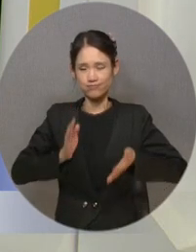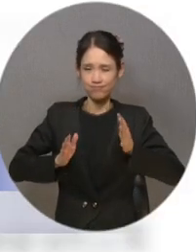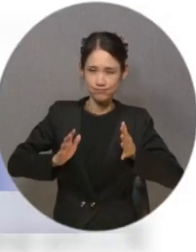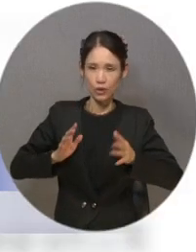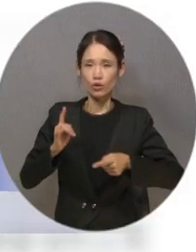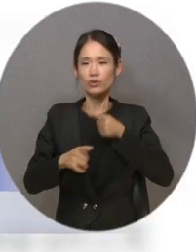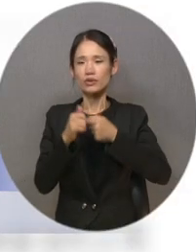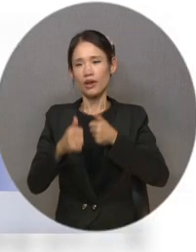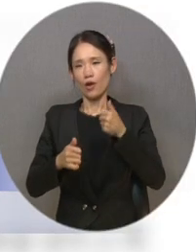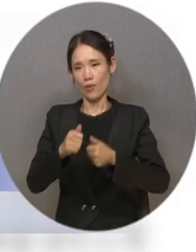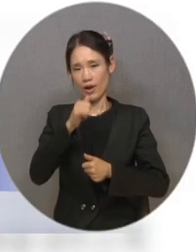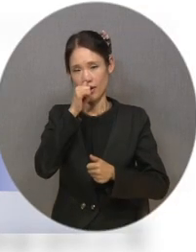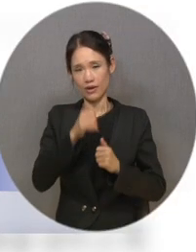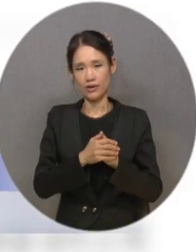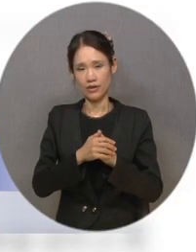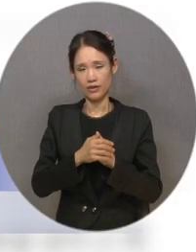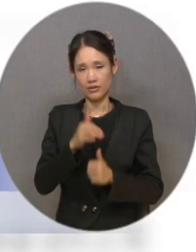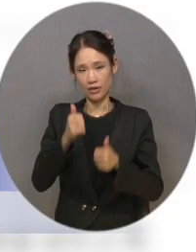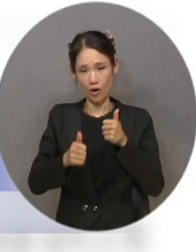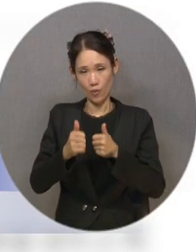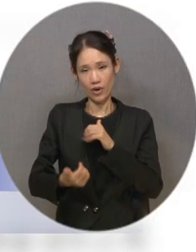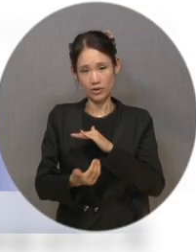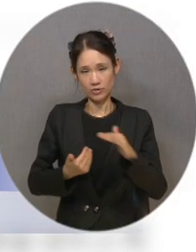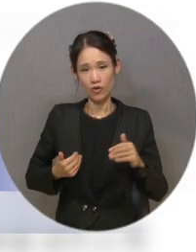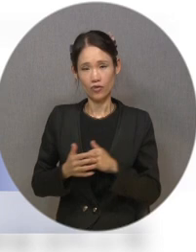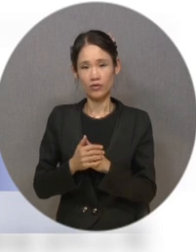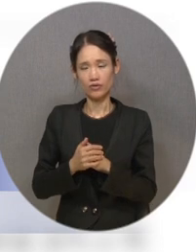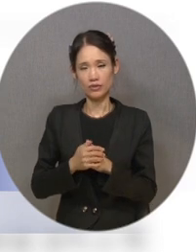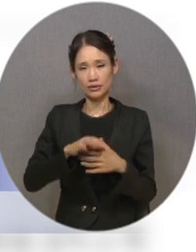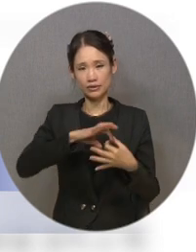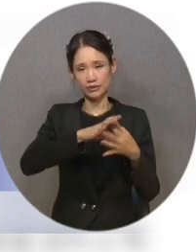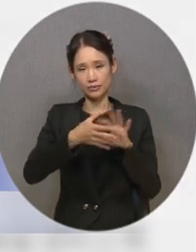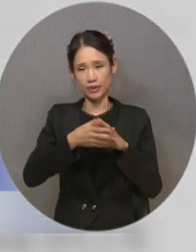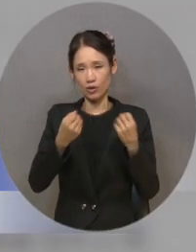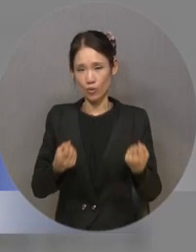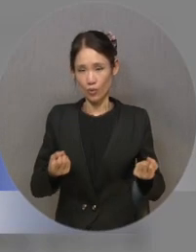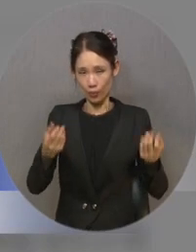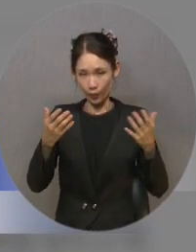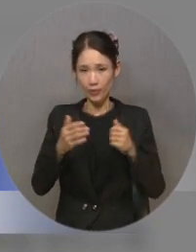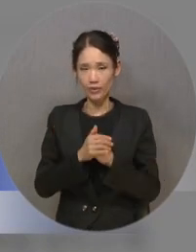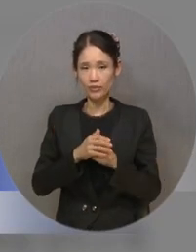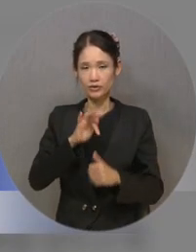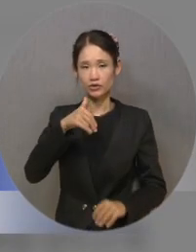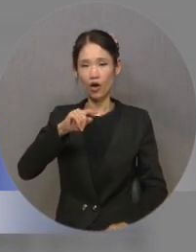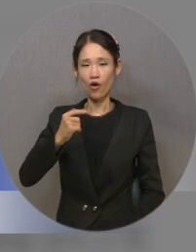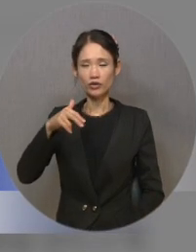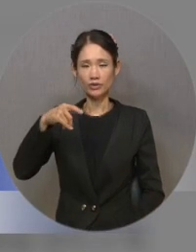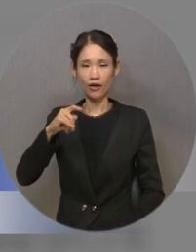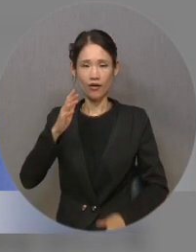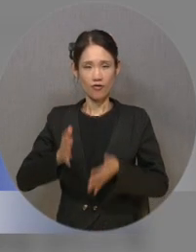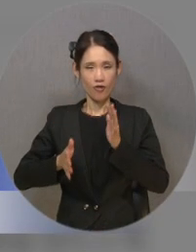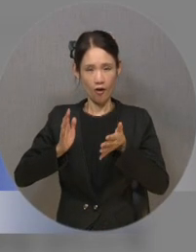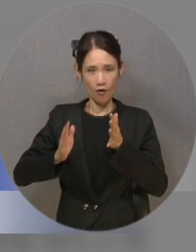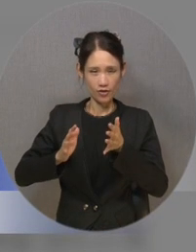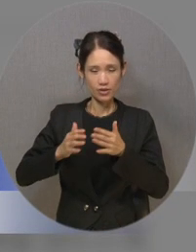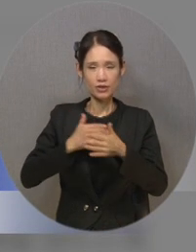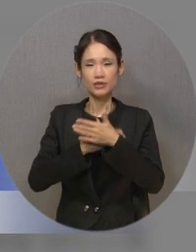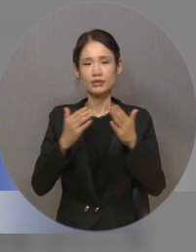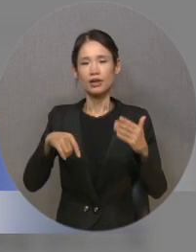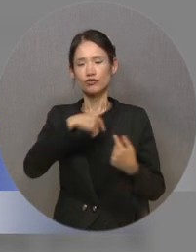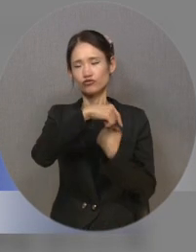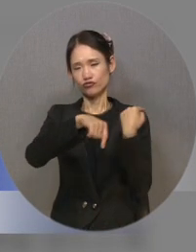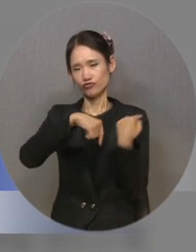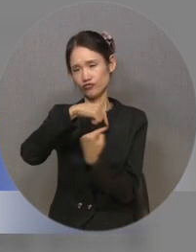열리는데요 마라톤 대회를 앞두고 주최측인 스페셜 올림픽 코리아가 선샤인 런닝 클래스를 운영했습니다